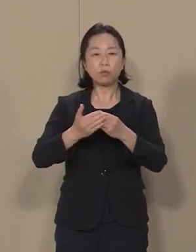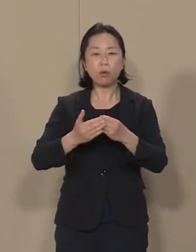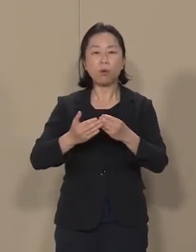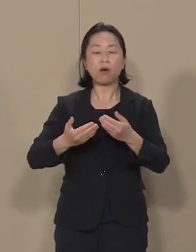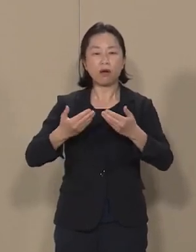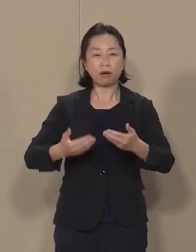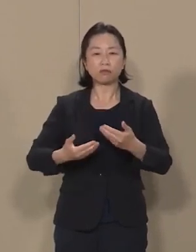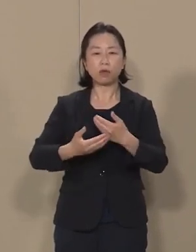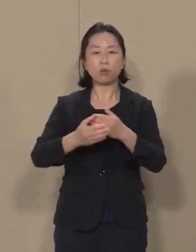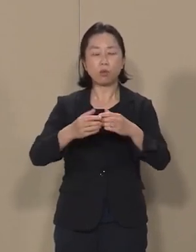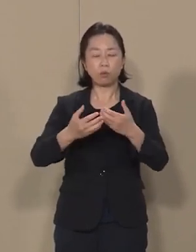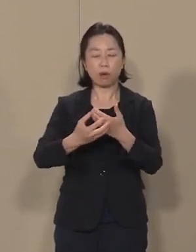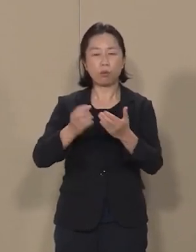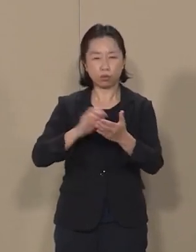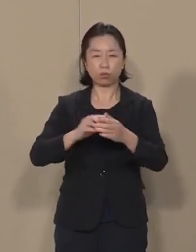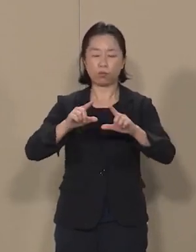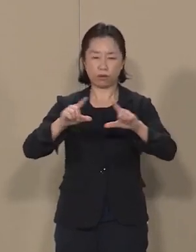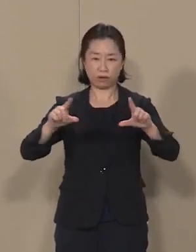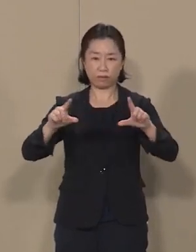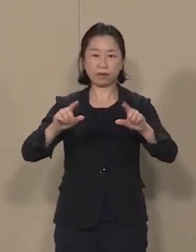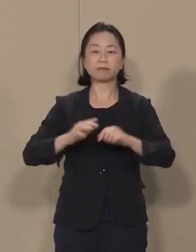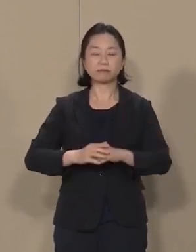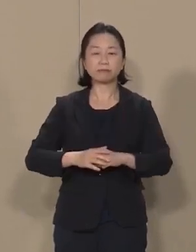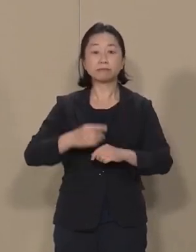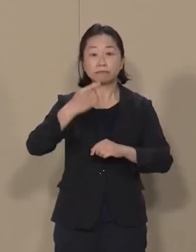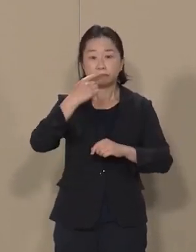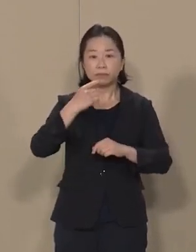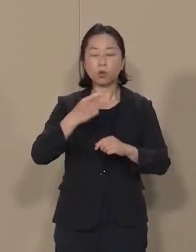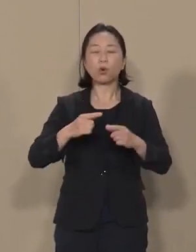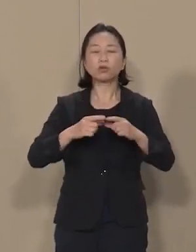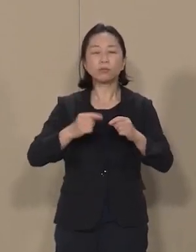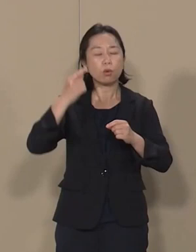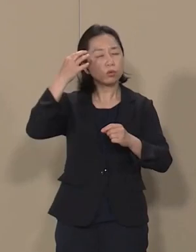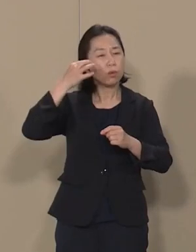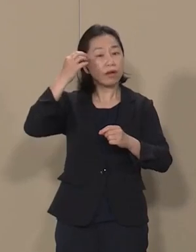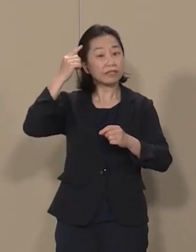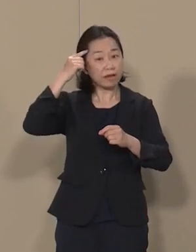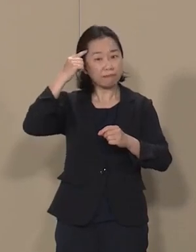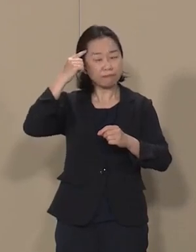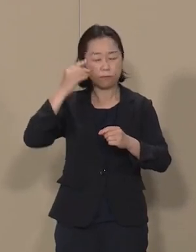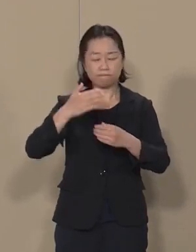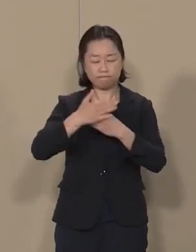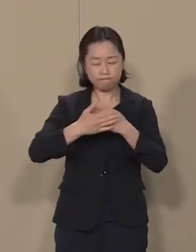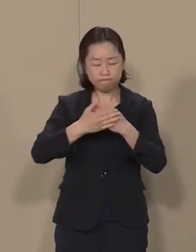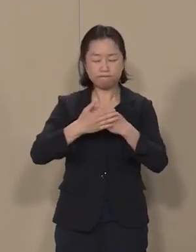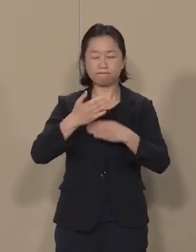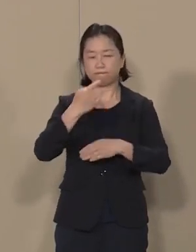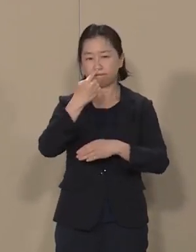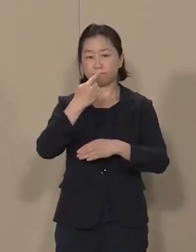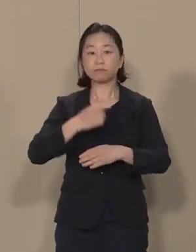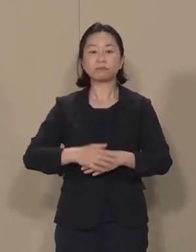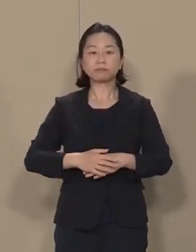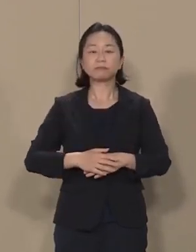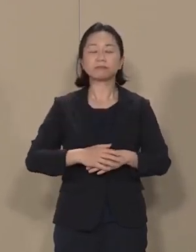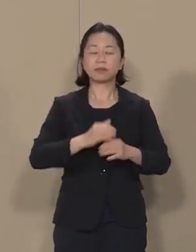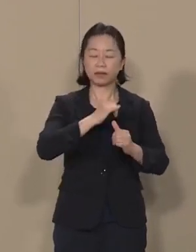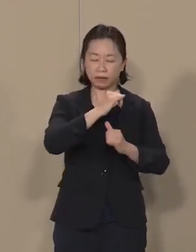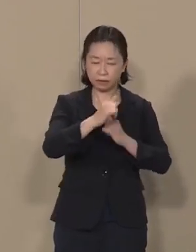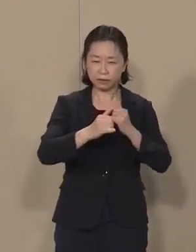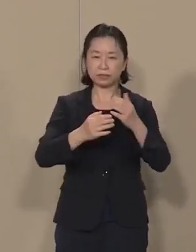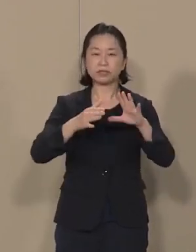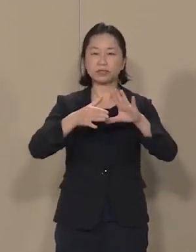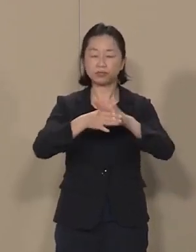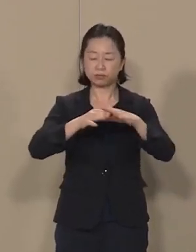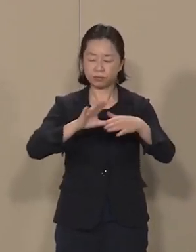ことですが私たちは日本的な価値観というのを大切にしております歴史と伝統文化を大切にする